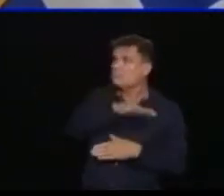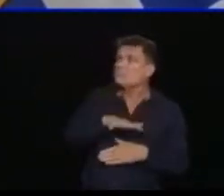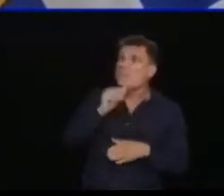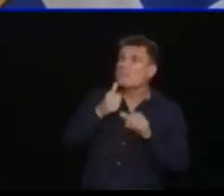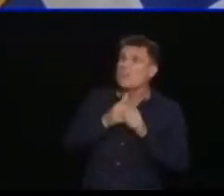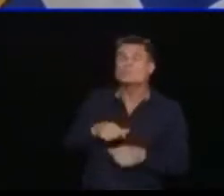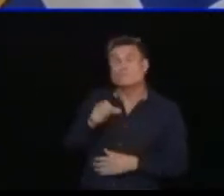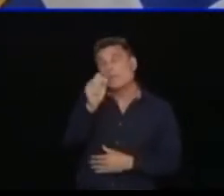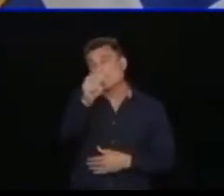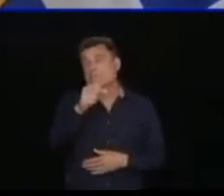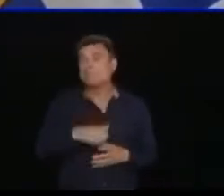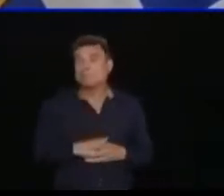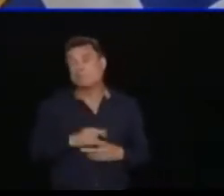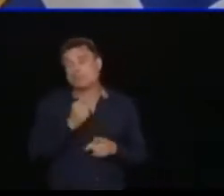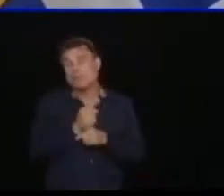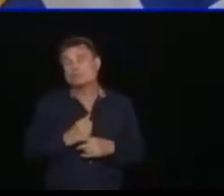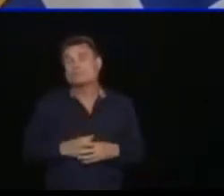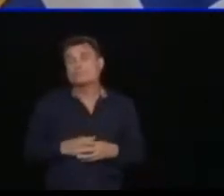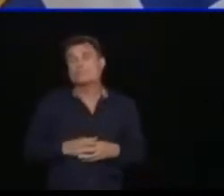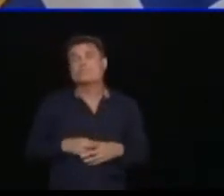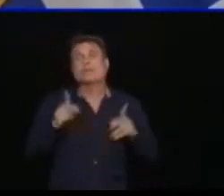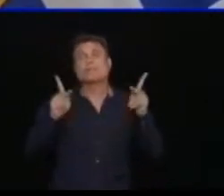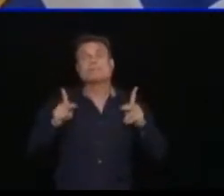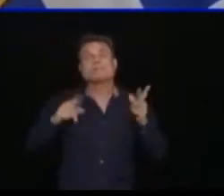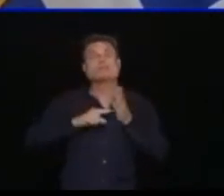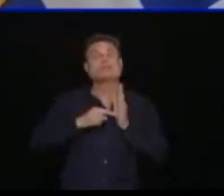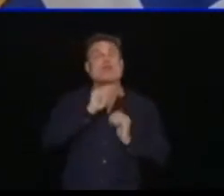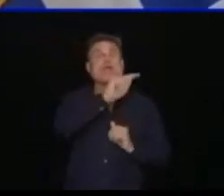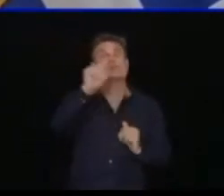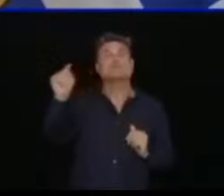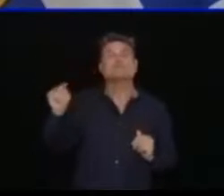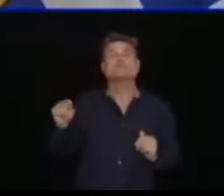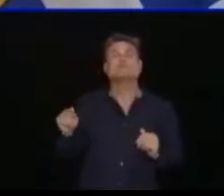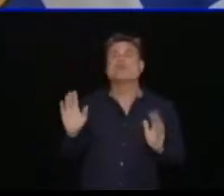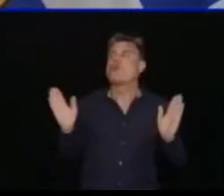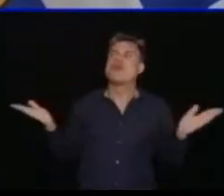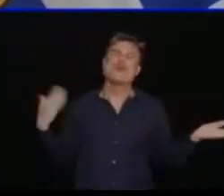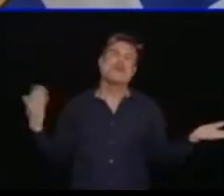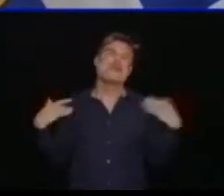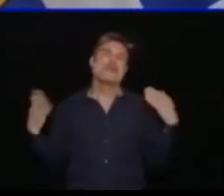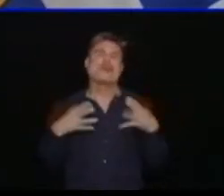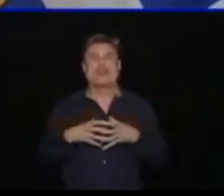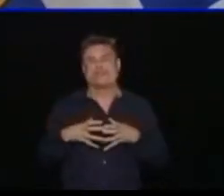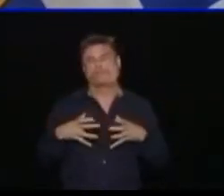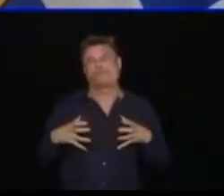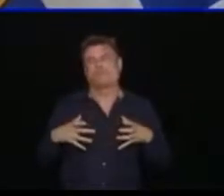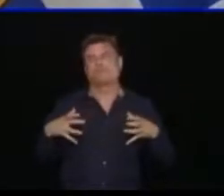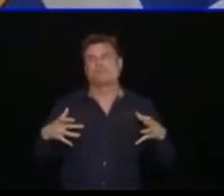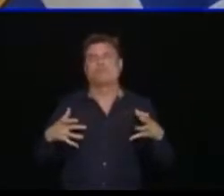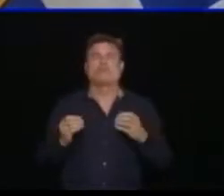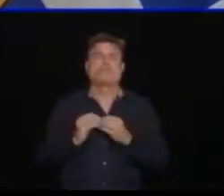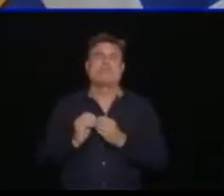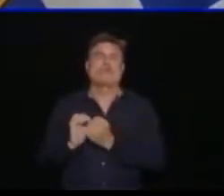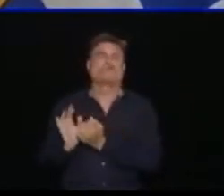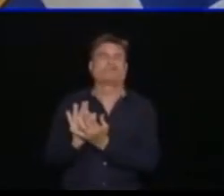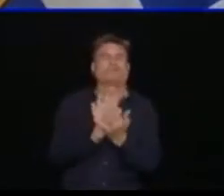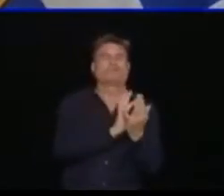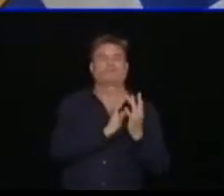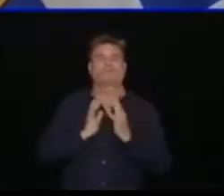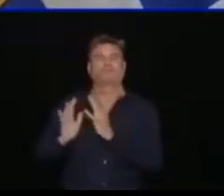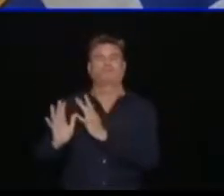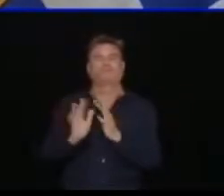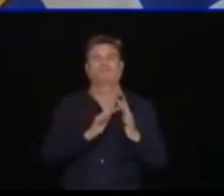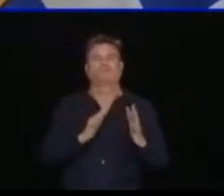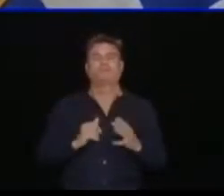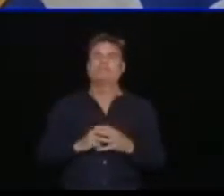守？ 那么 that's one of the things that we're seeing with this clusters of cases that we're seeing coming out of 那么大家根据看到了这